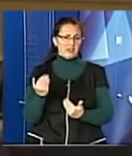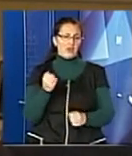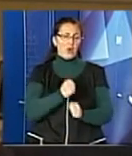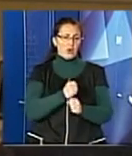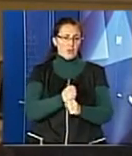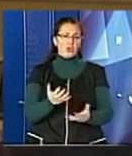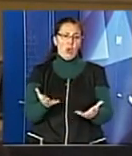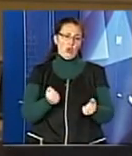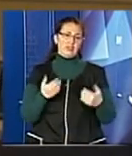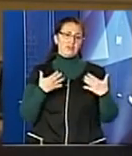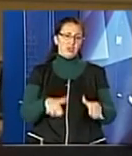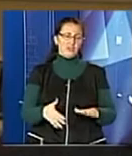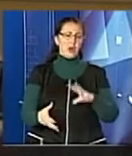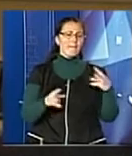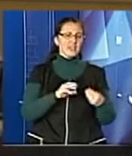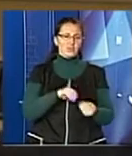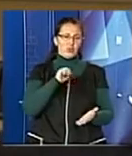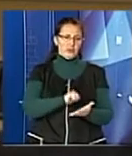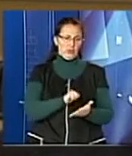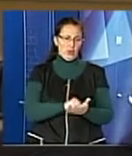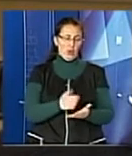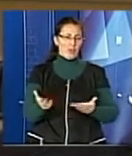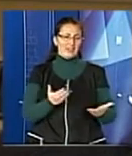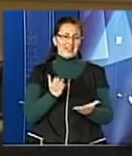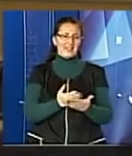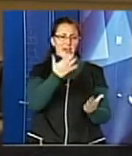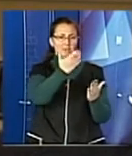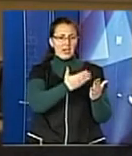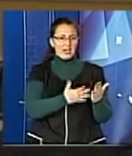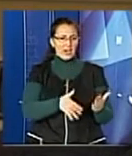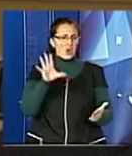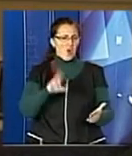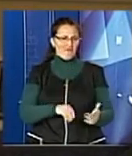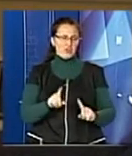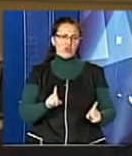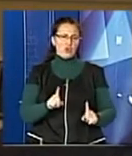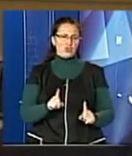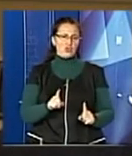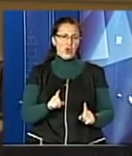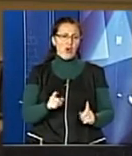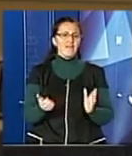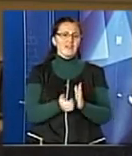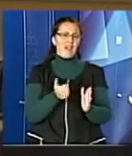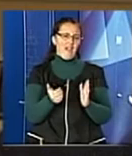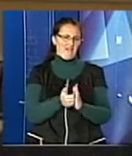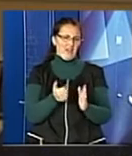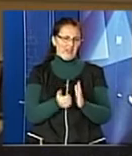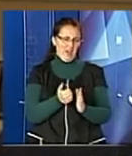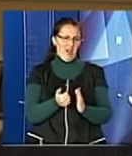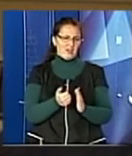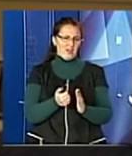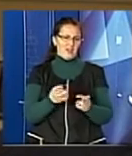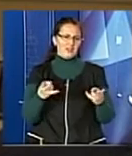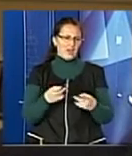ми отримали вже, так би мовити, підсумковий документ, де є перелік всього того, що не виявлено. Треба